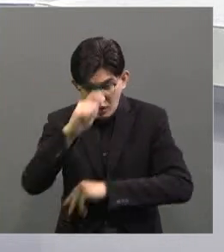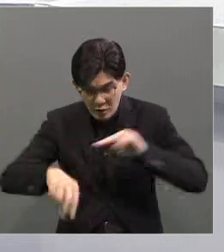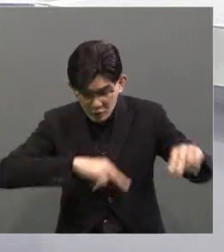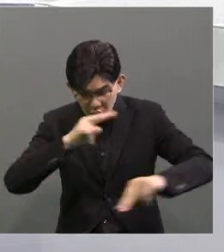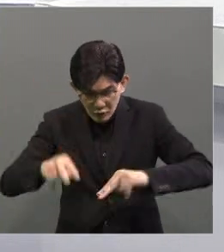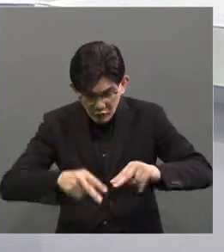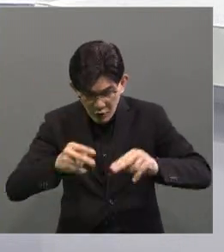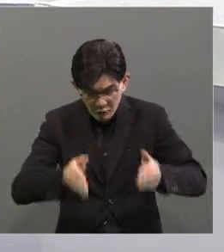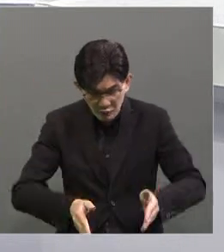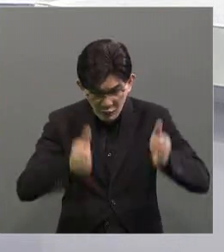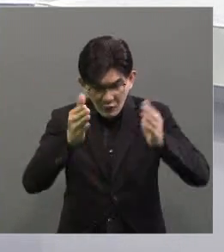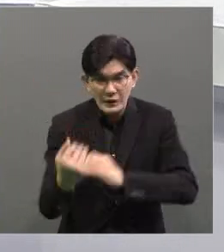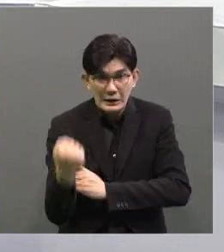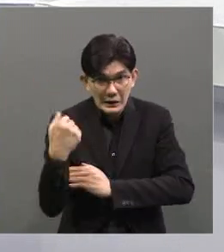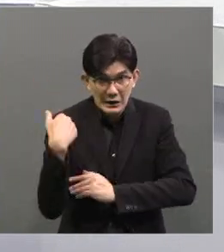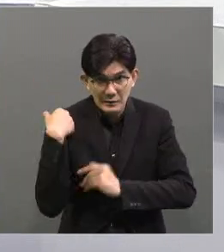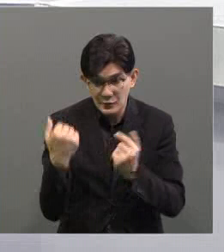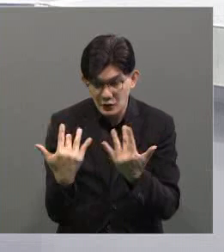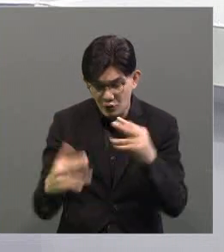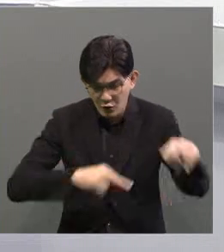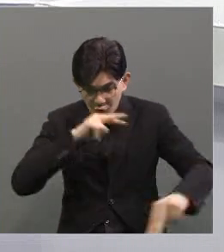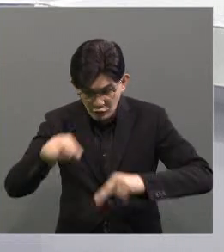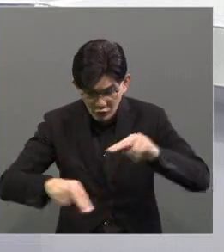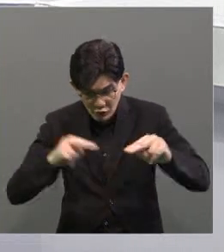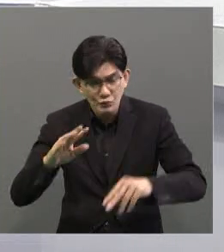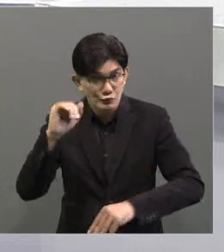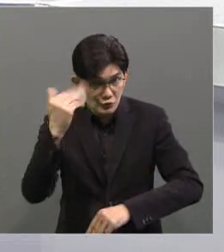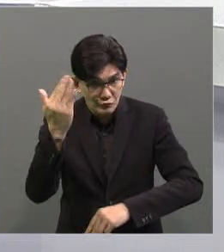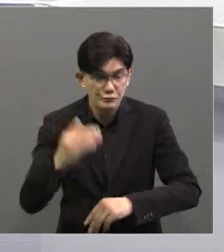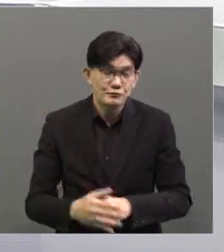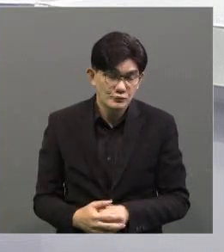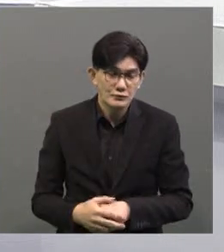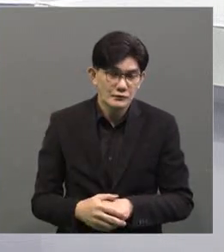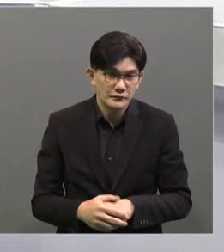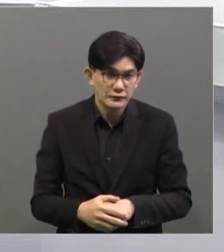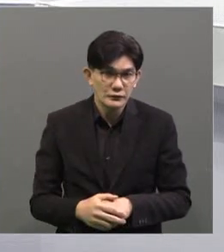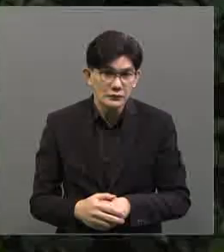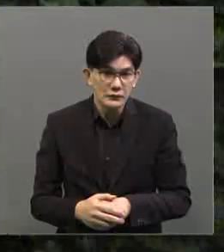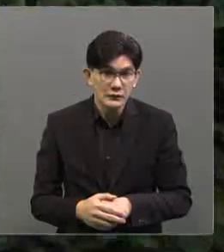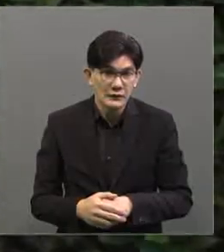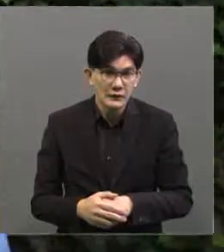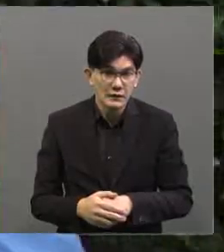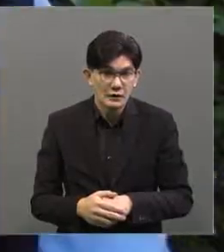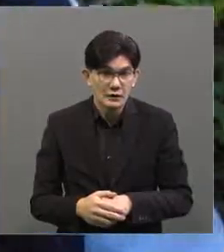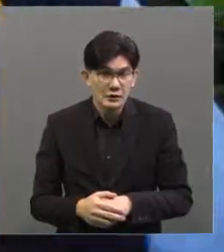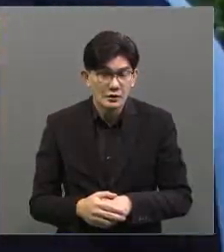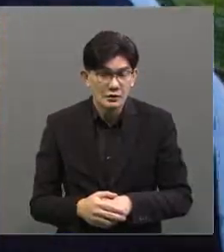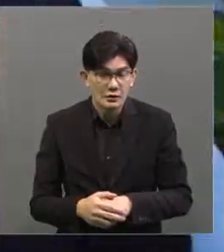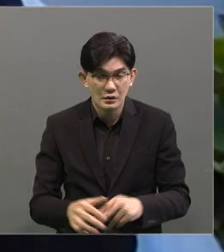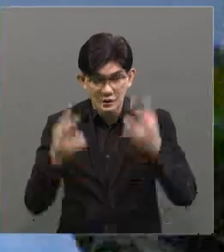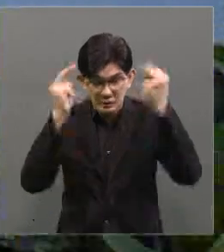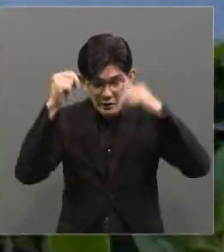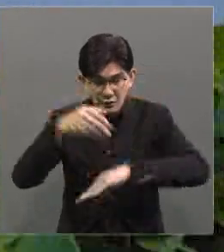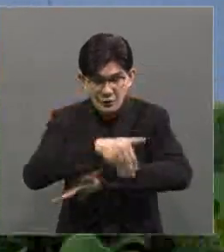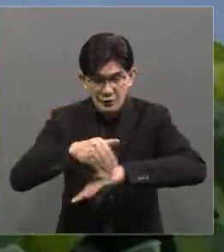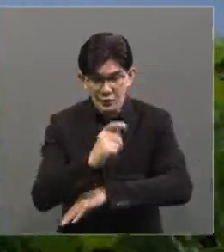ครงสร้างพบว่าแข็งแรงตอนนี้รอผลตรวจเกี่ยวกับเรื่องของการสุดตรวจครับคุณธเนศวีระสิรินะครับนายกวิศวกรรมส